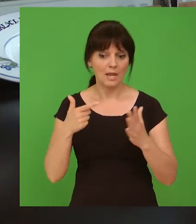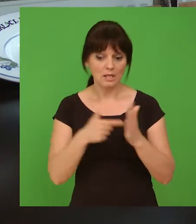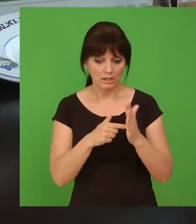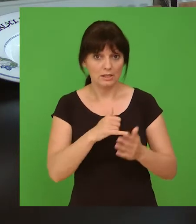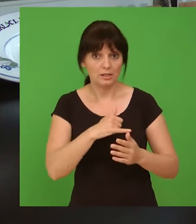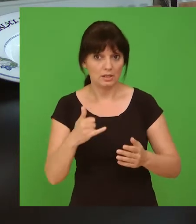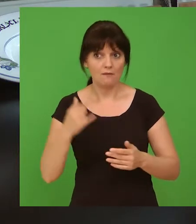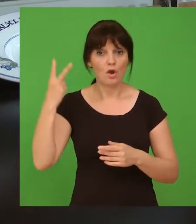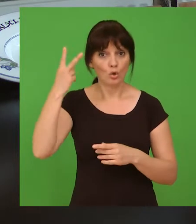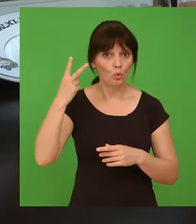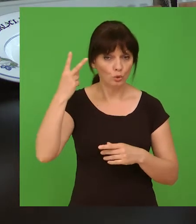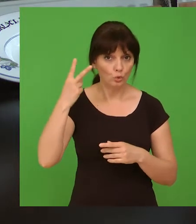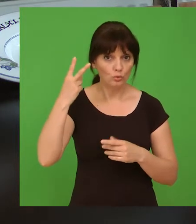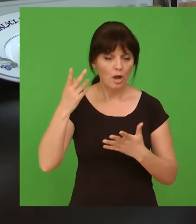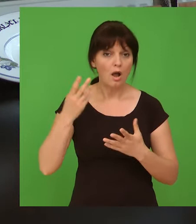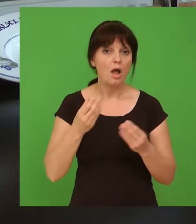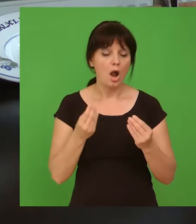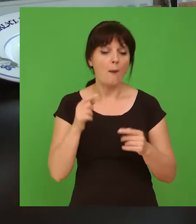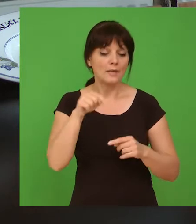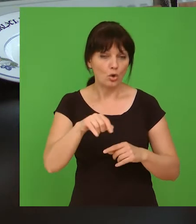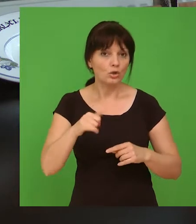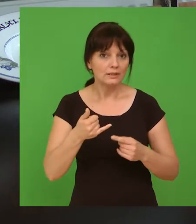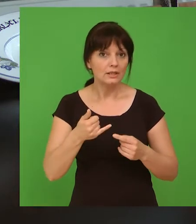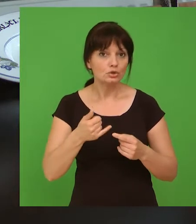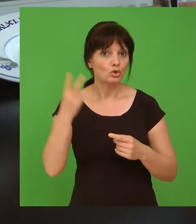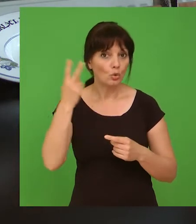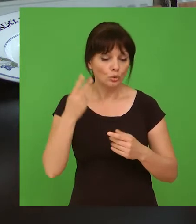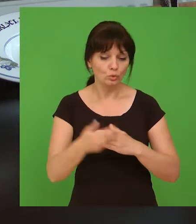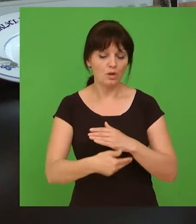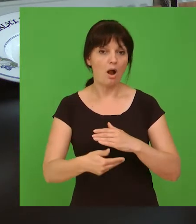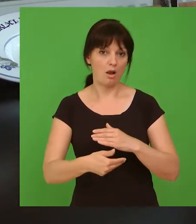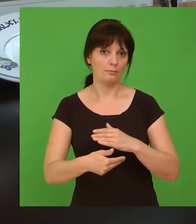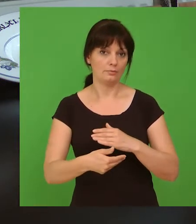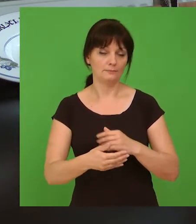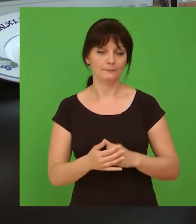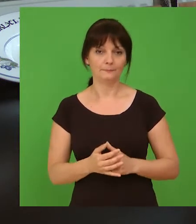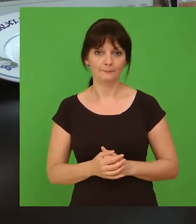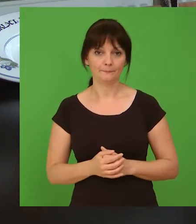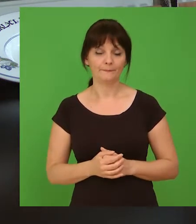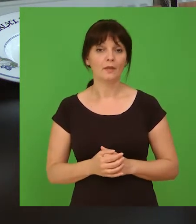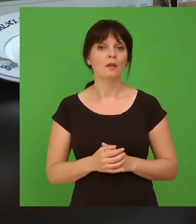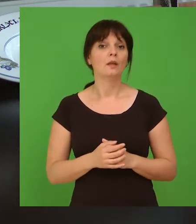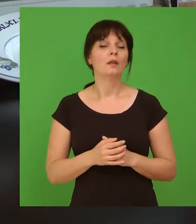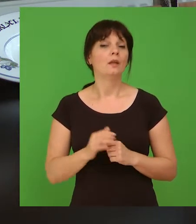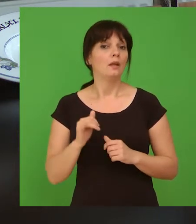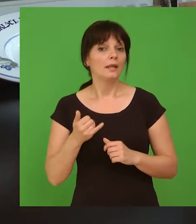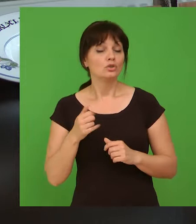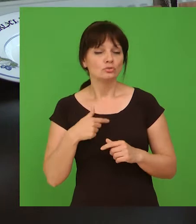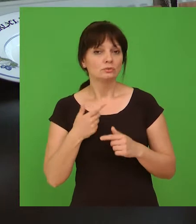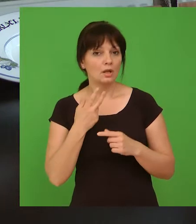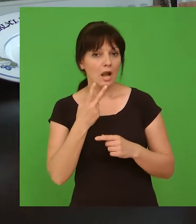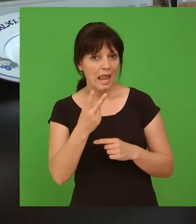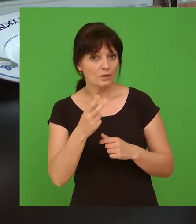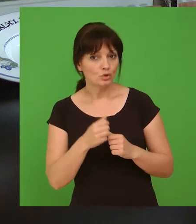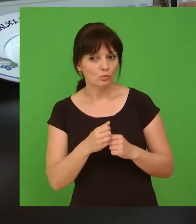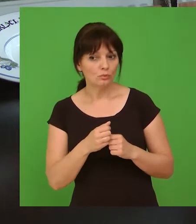éves kultúránk, amely ottani kultúrának is az alapját képezi. Ugyanakkor azt látjuk, hogy